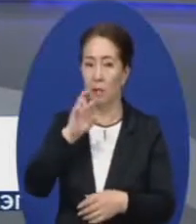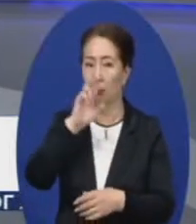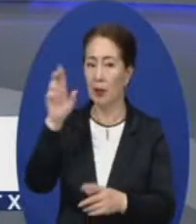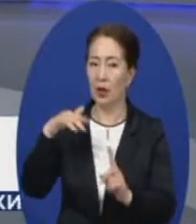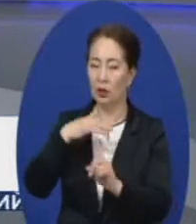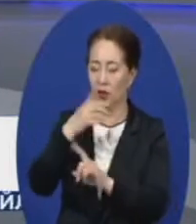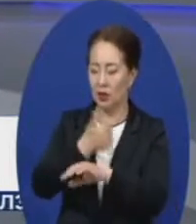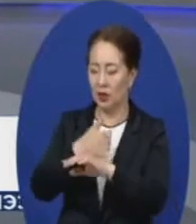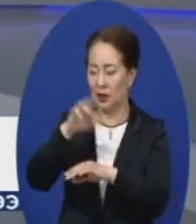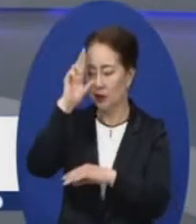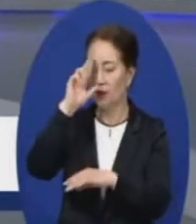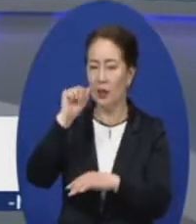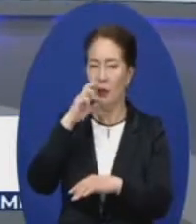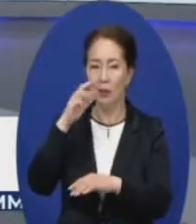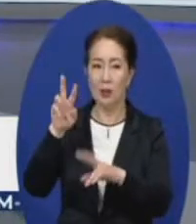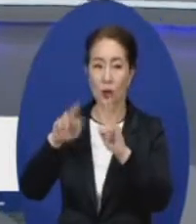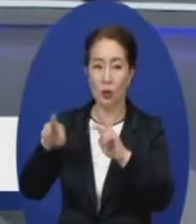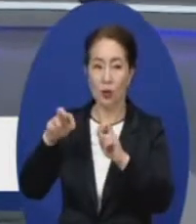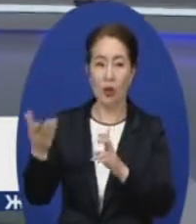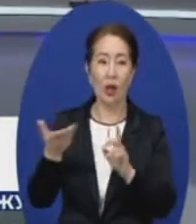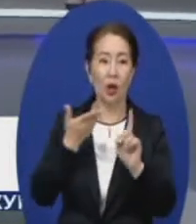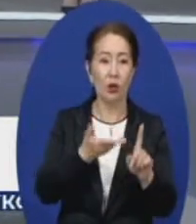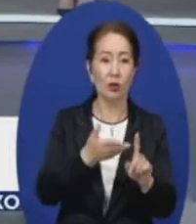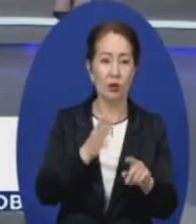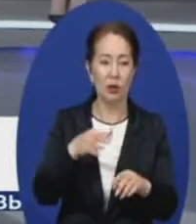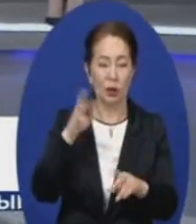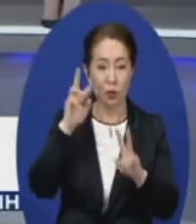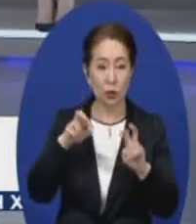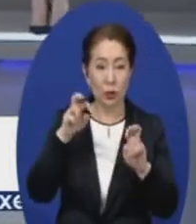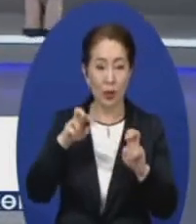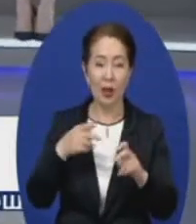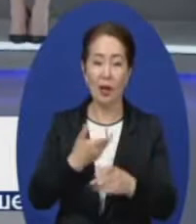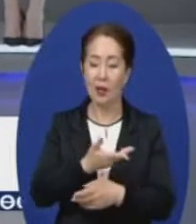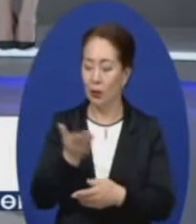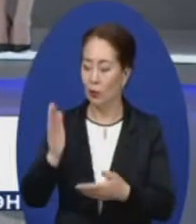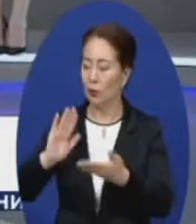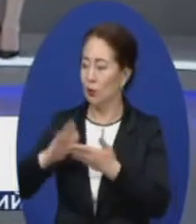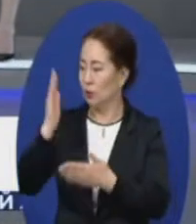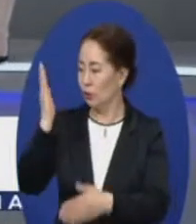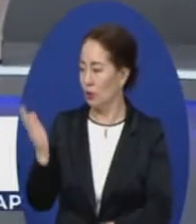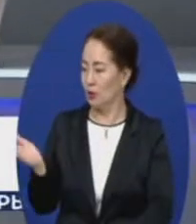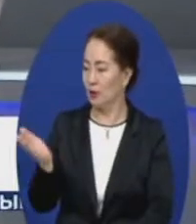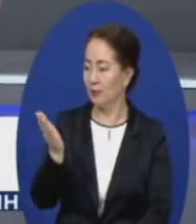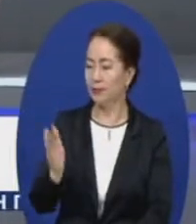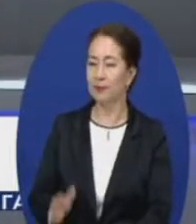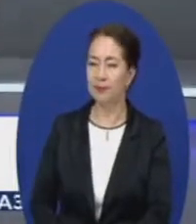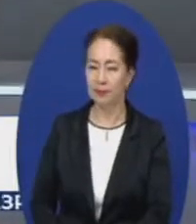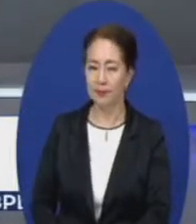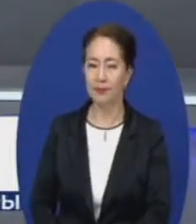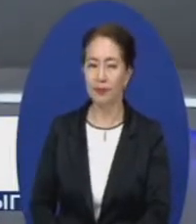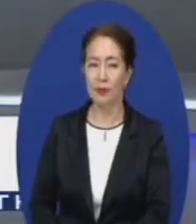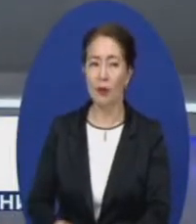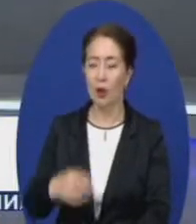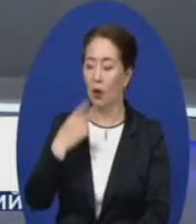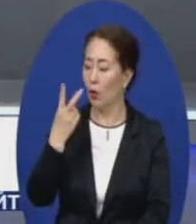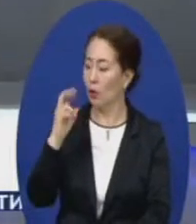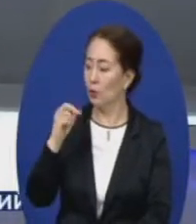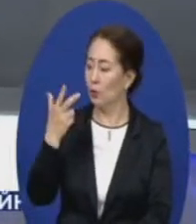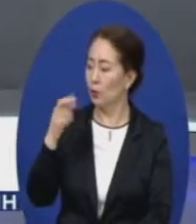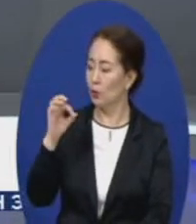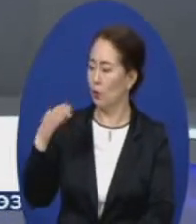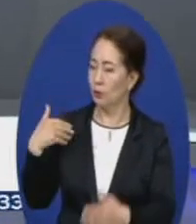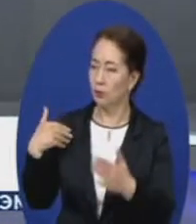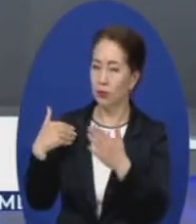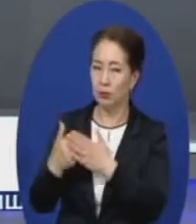байгаль орчин ажилчдын яамнаас судалгаа гаргасан байна. Тэгэхээр дараах судалгааг та бүхэнд дэлгэцнээс харуулъя гэж бодож байна. За, 2030